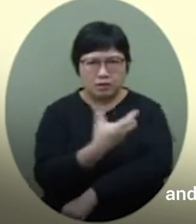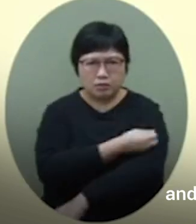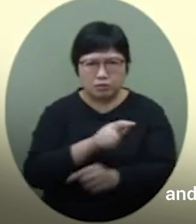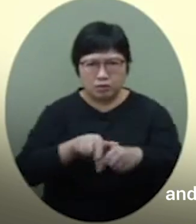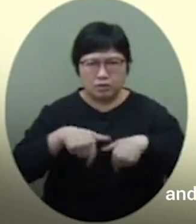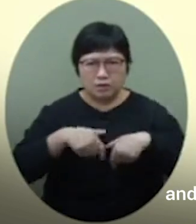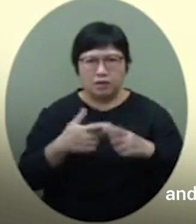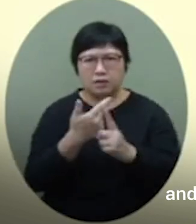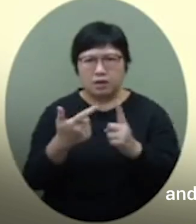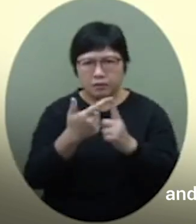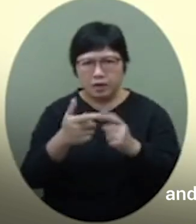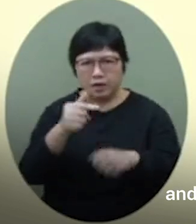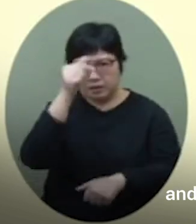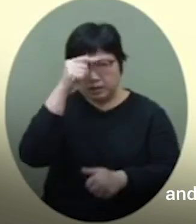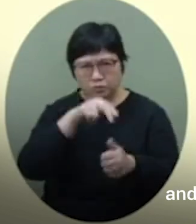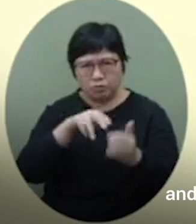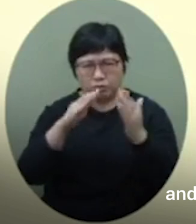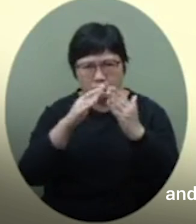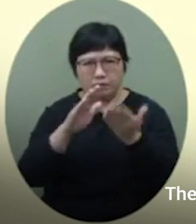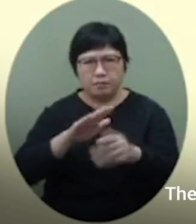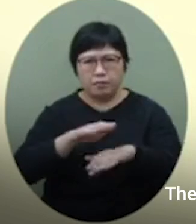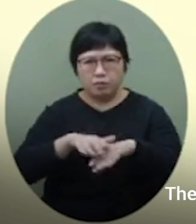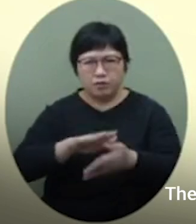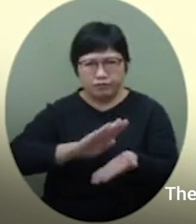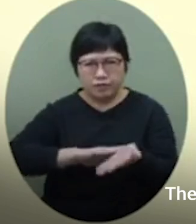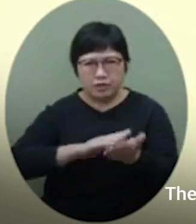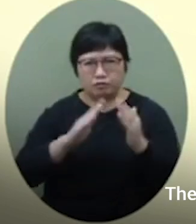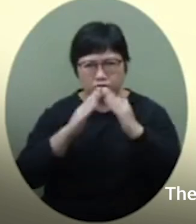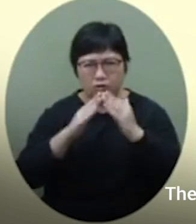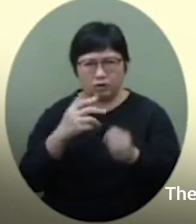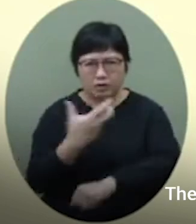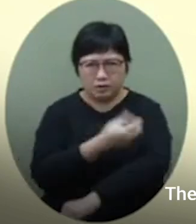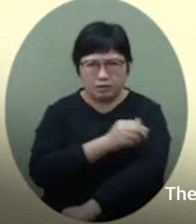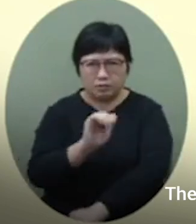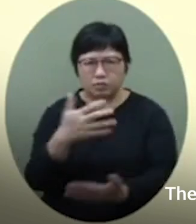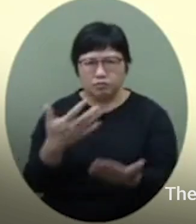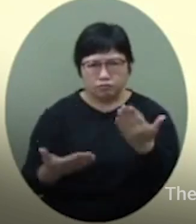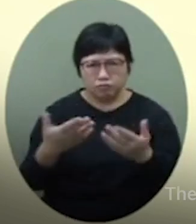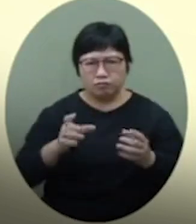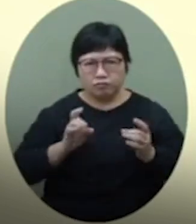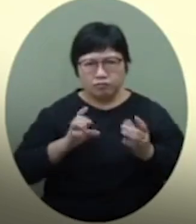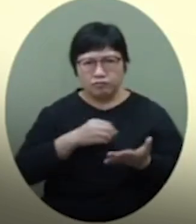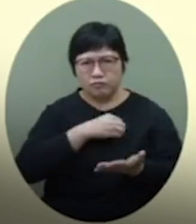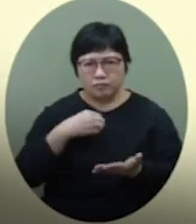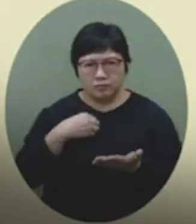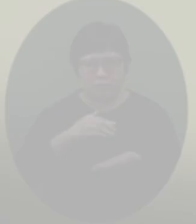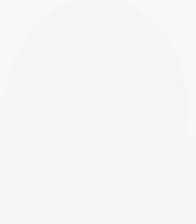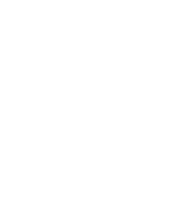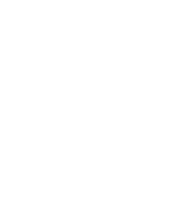18間醫管局的普通科門診診所接種疫苗。佢哋咧亦都可以到私家醫生診所預約接種。